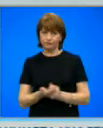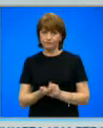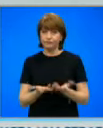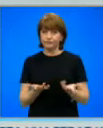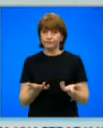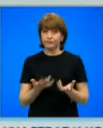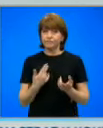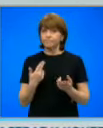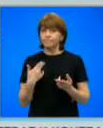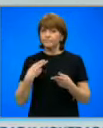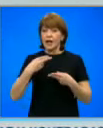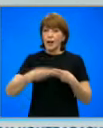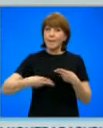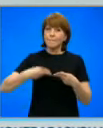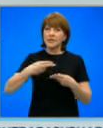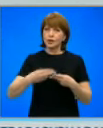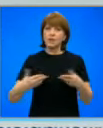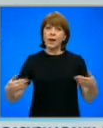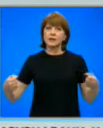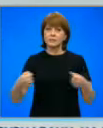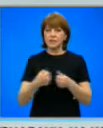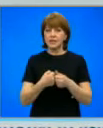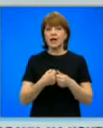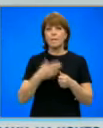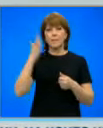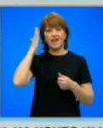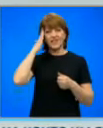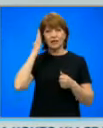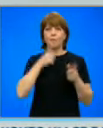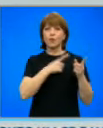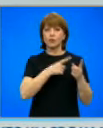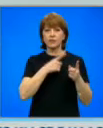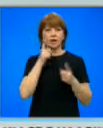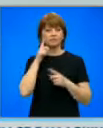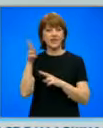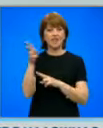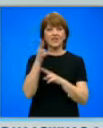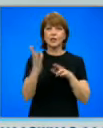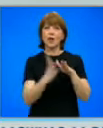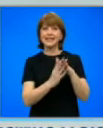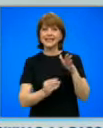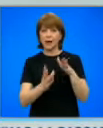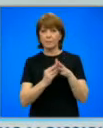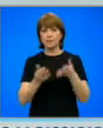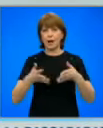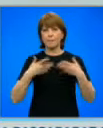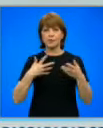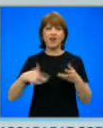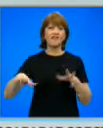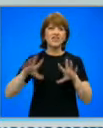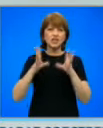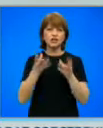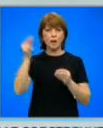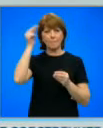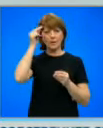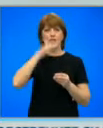Пореден епизод от сблъсъка между правителството и прокуратурата. Видеозаписи и списък, поискан от прокуратурата за всички български и чужди